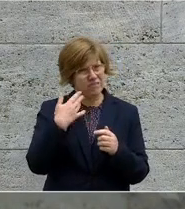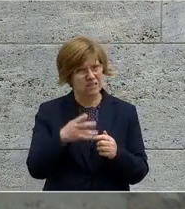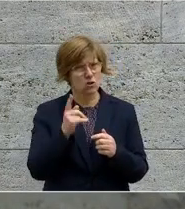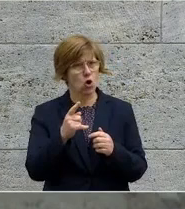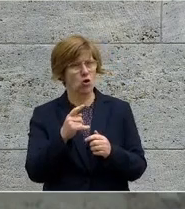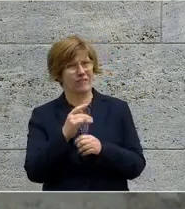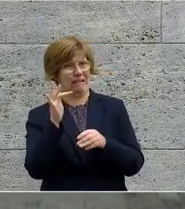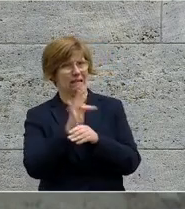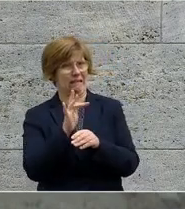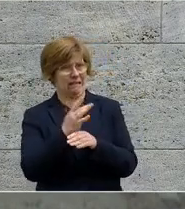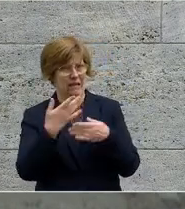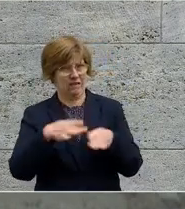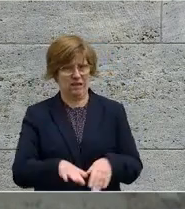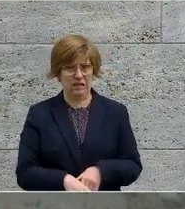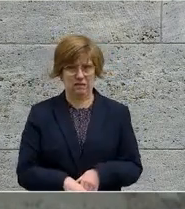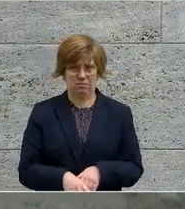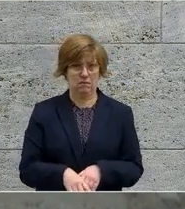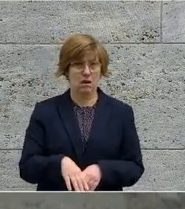gewesen.